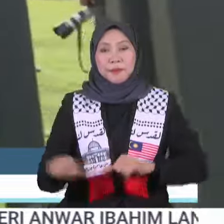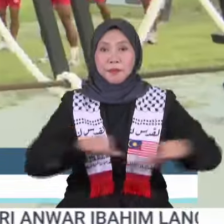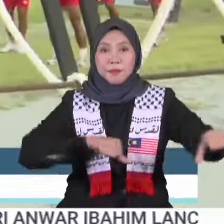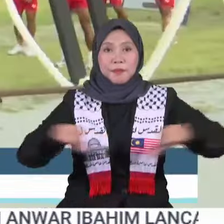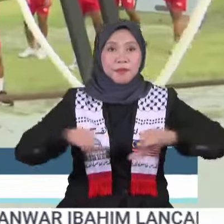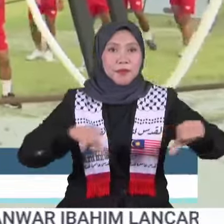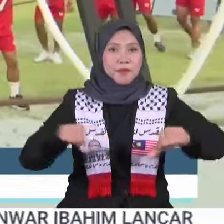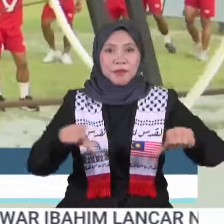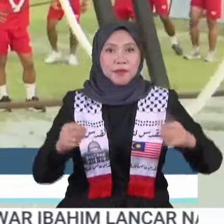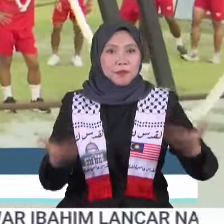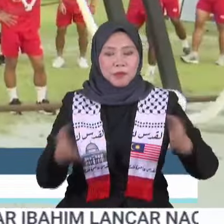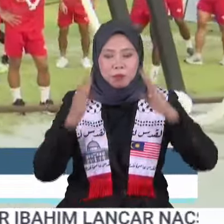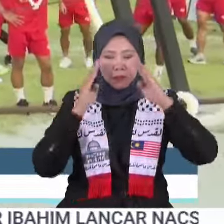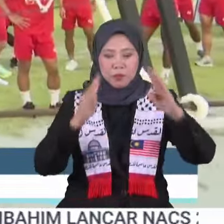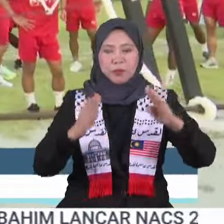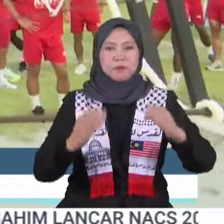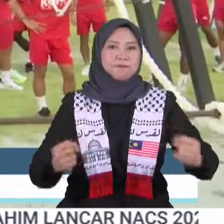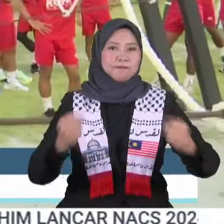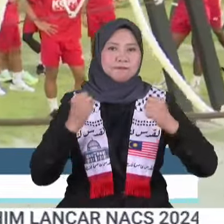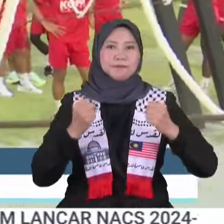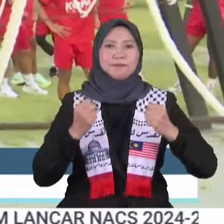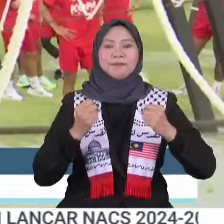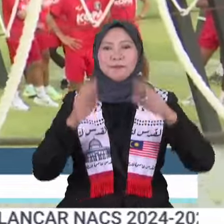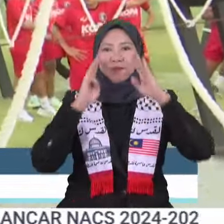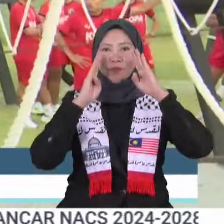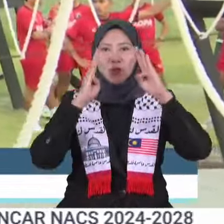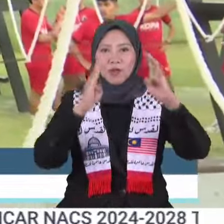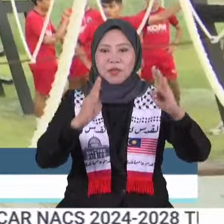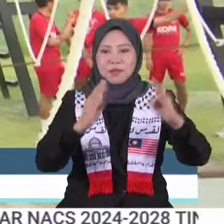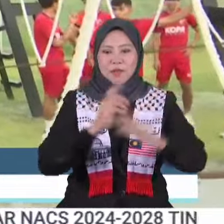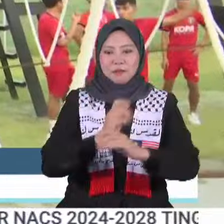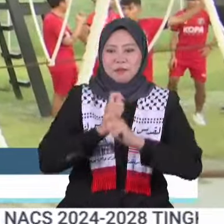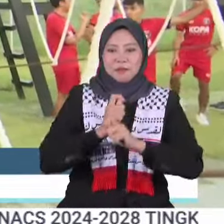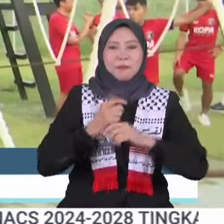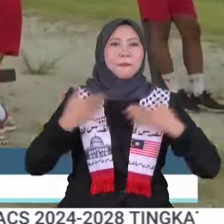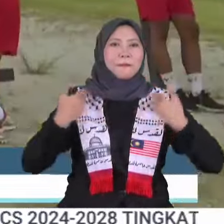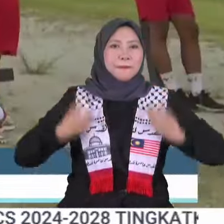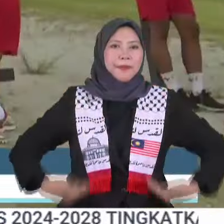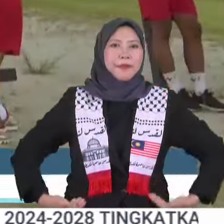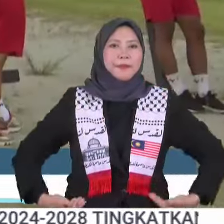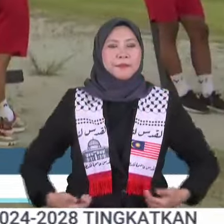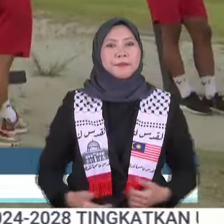Aktiviti yang ditawarkan tertumpu pada aspek pemantapan daya fokus dan ketahanan tubuh badan.